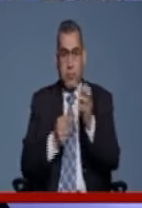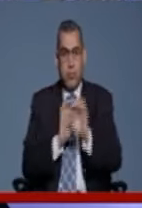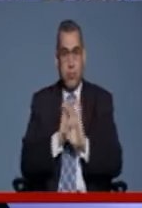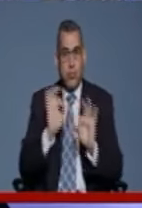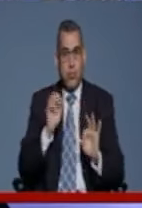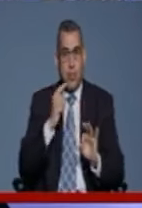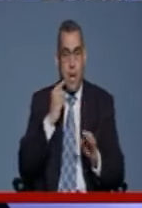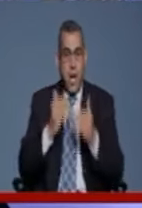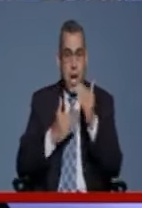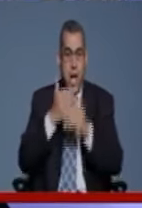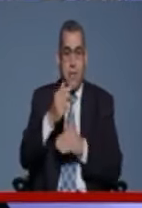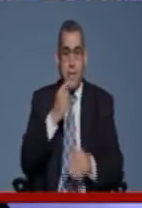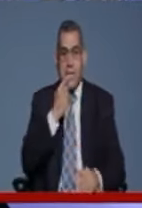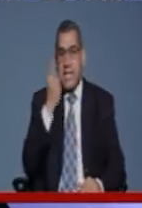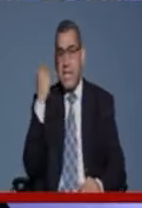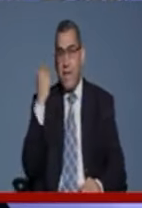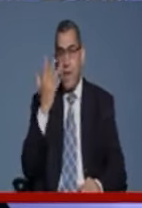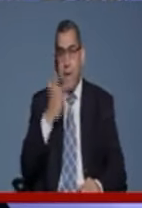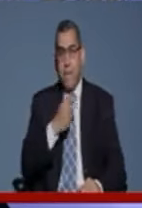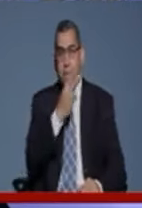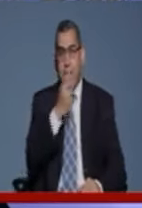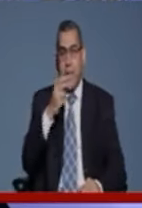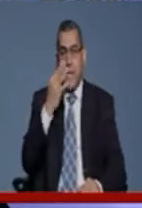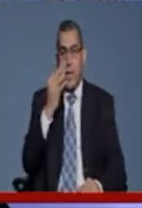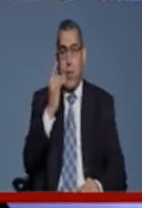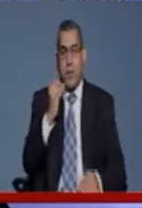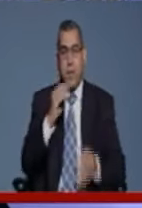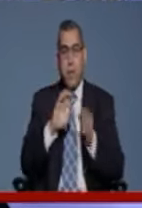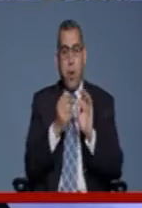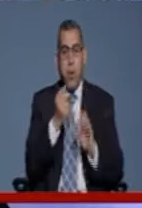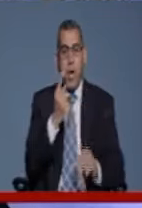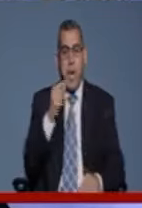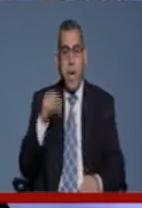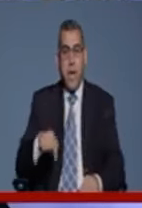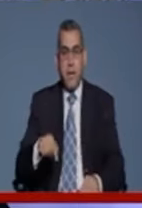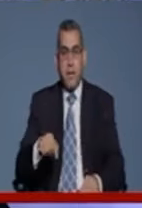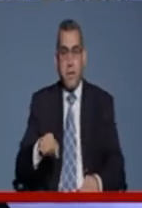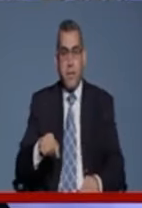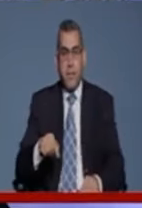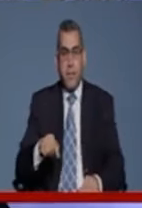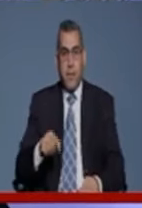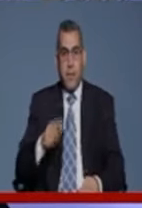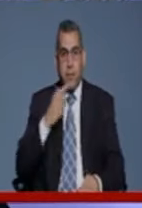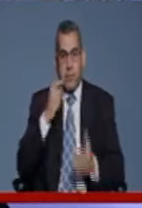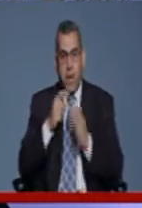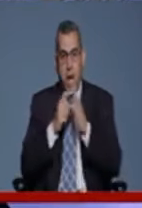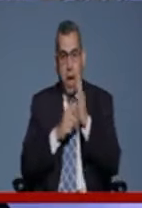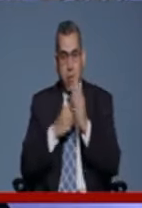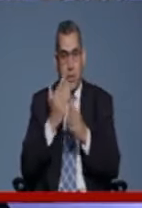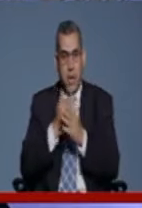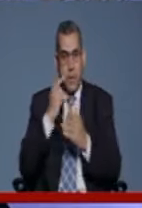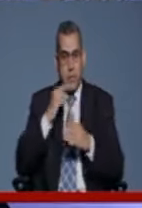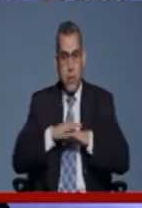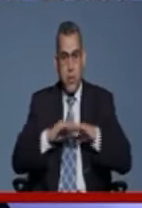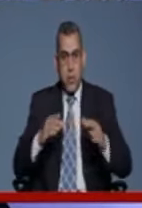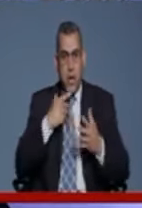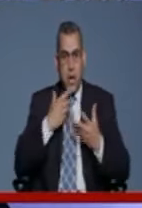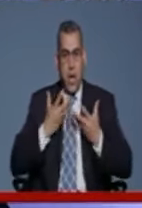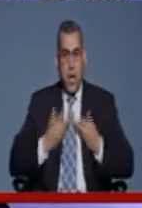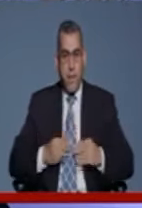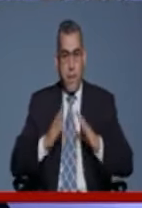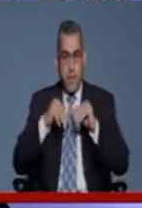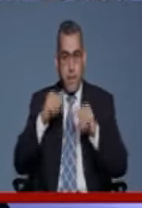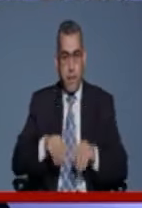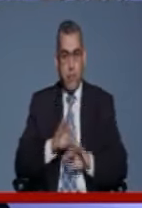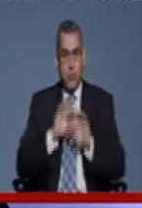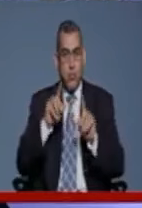العام الماضي ما يقرب من 253 مليون جنيه وترسيخاً لدعائم الأمن والاستقرار. تحرص الوزارة